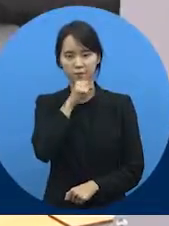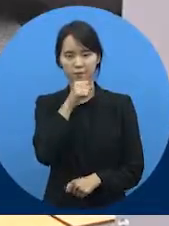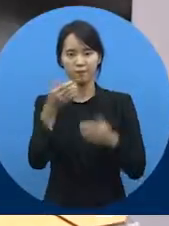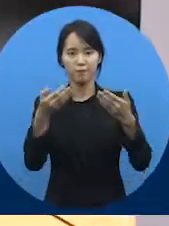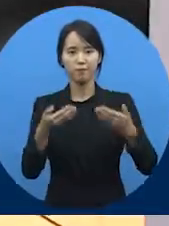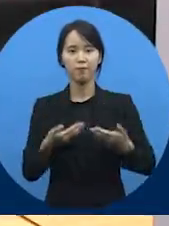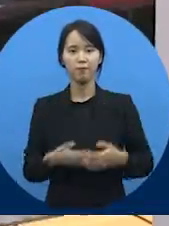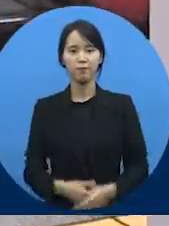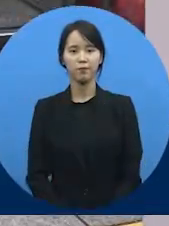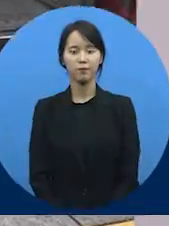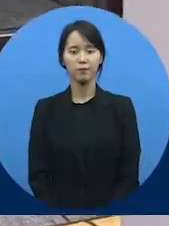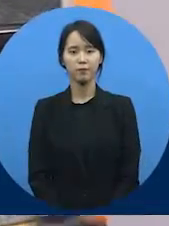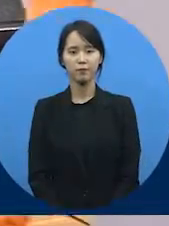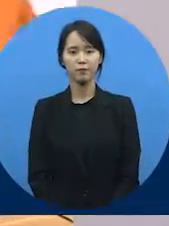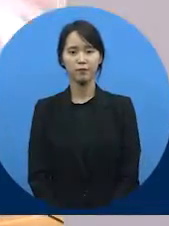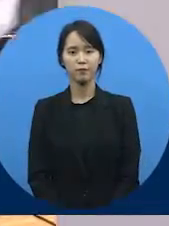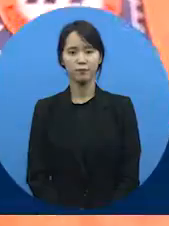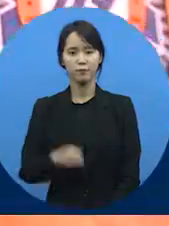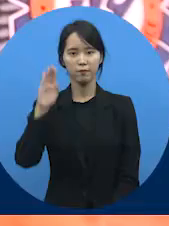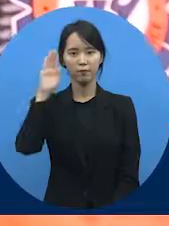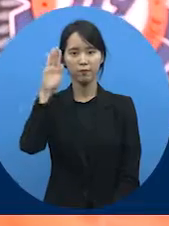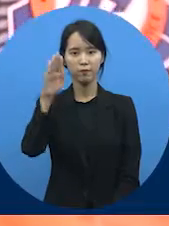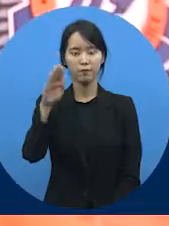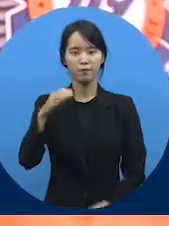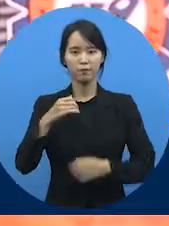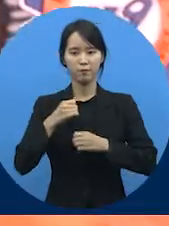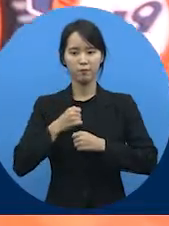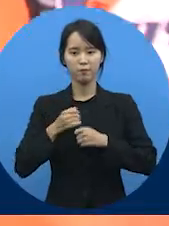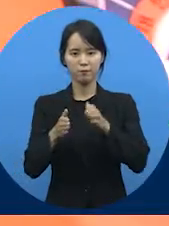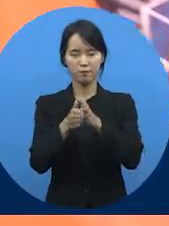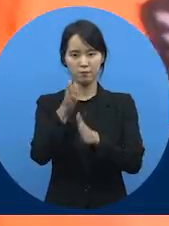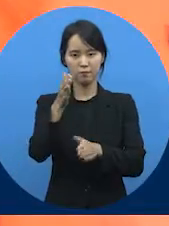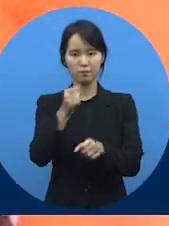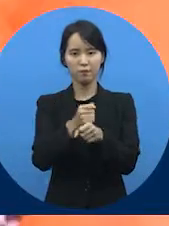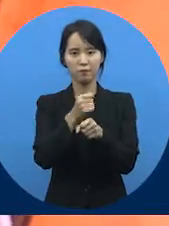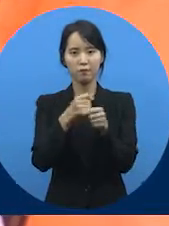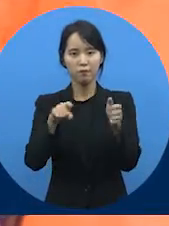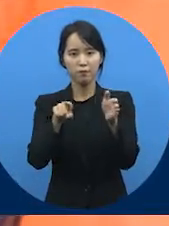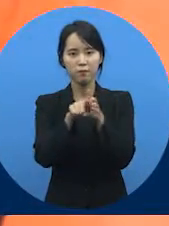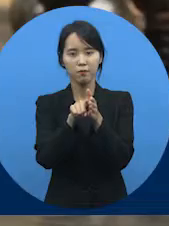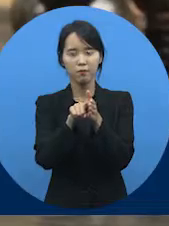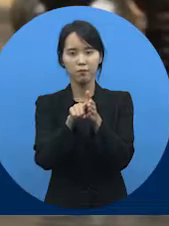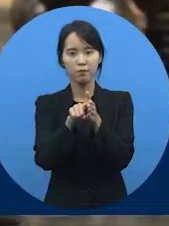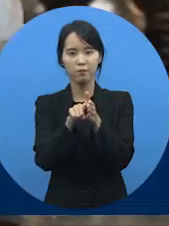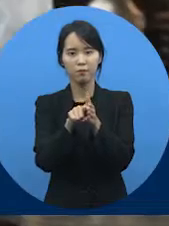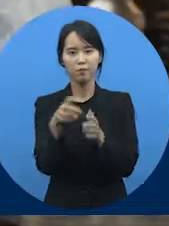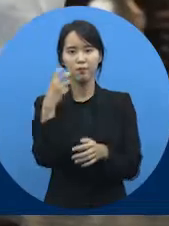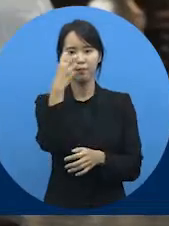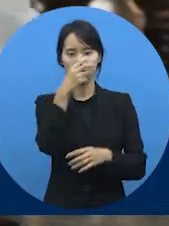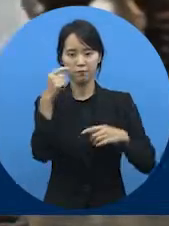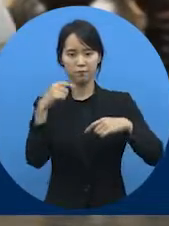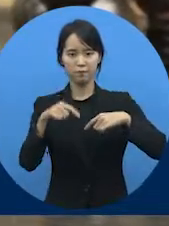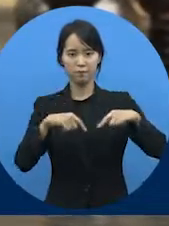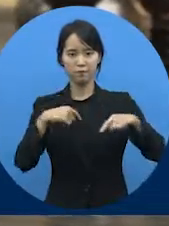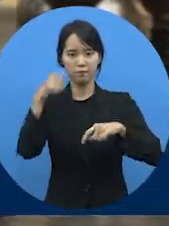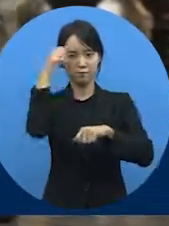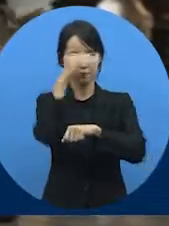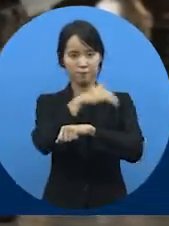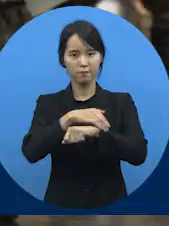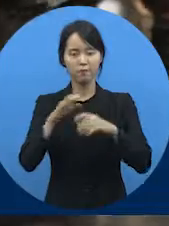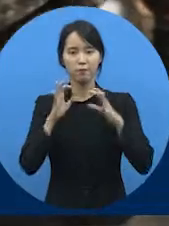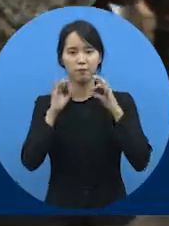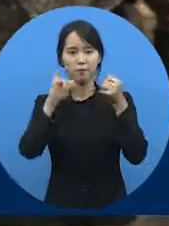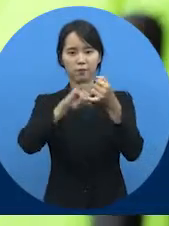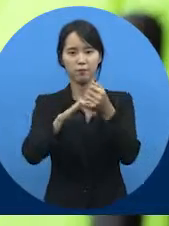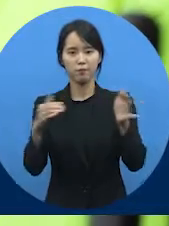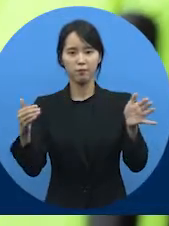높은 평가를 받았습니다. 동대문구는 앞으로도 안전도시를 더욱 공고히 구축하기 위해 안전관리 정책 추진에